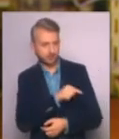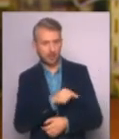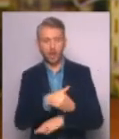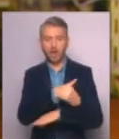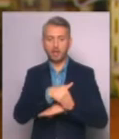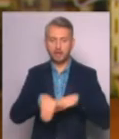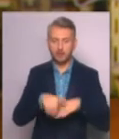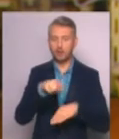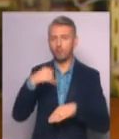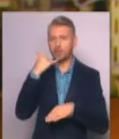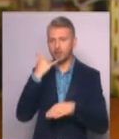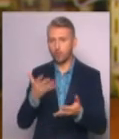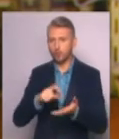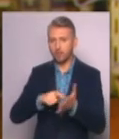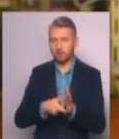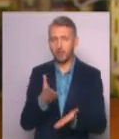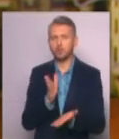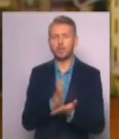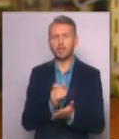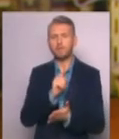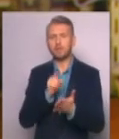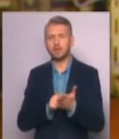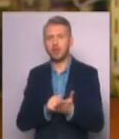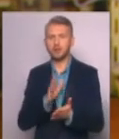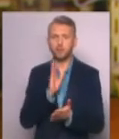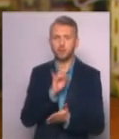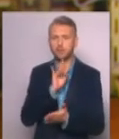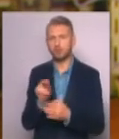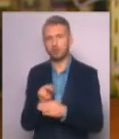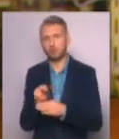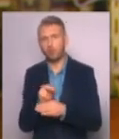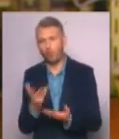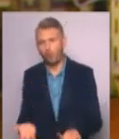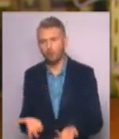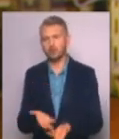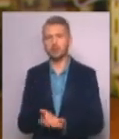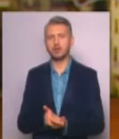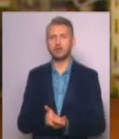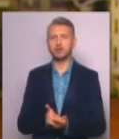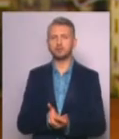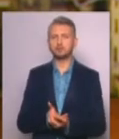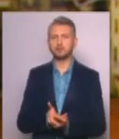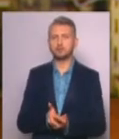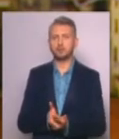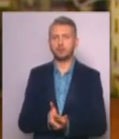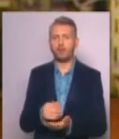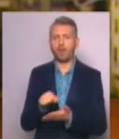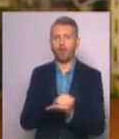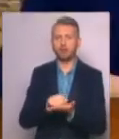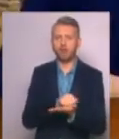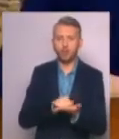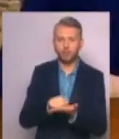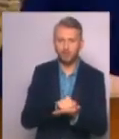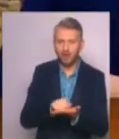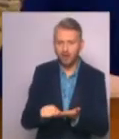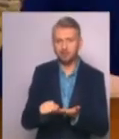телефону. Тож, будь ласка, якщо є будь-які питання з приводу того, чи будуть проводитися ремонти, чи, можливо, асфальтування, чи якісь